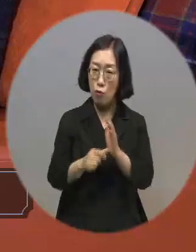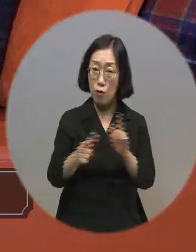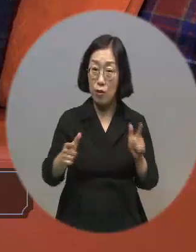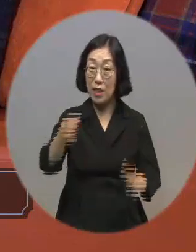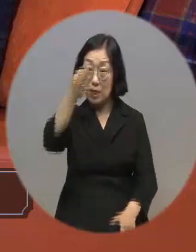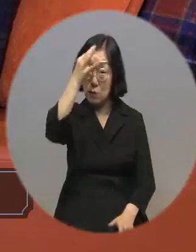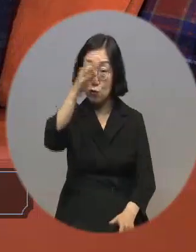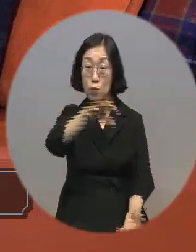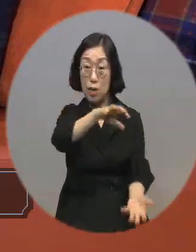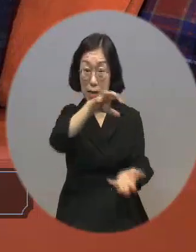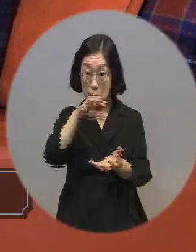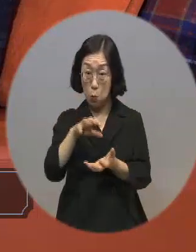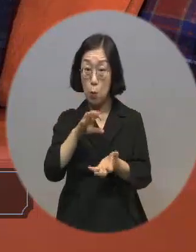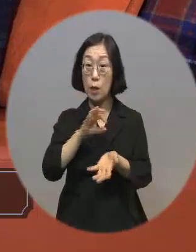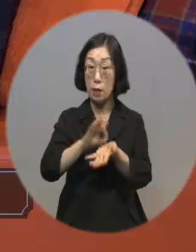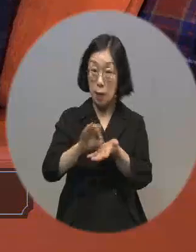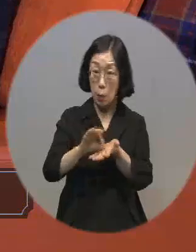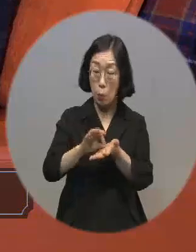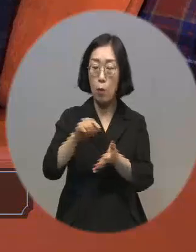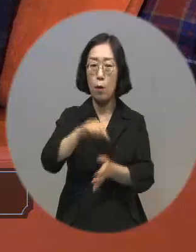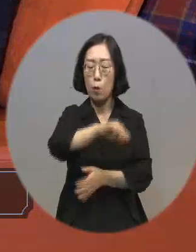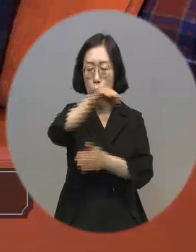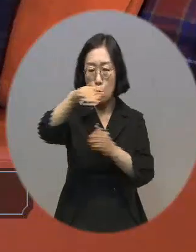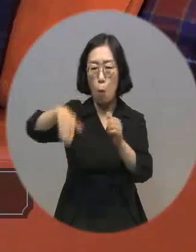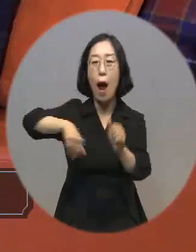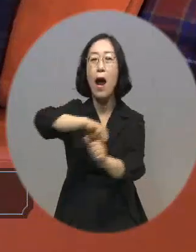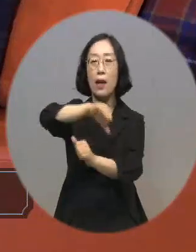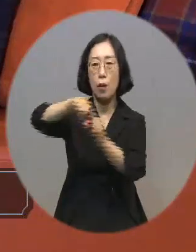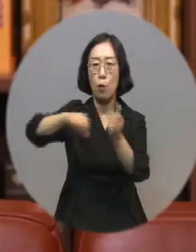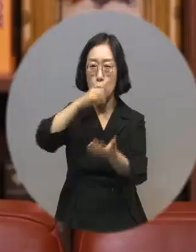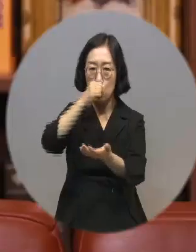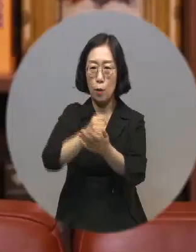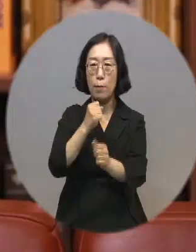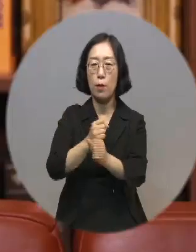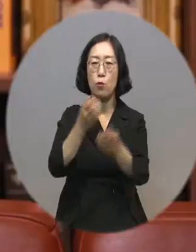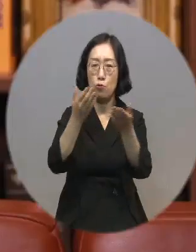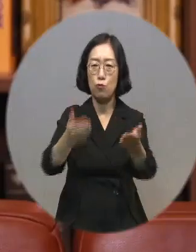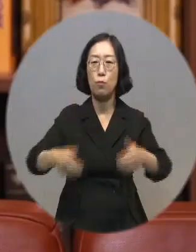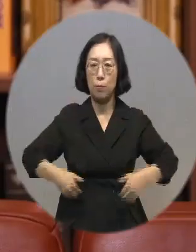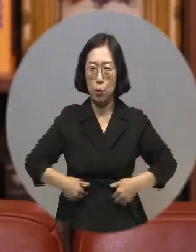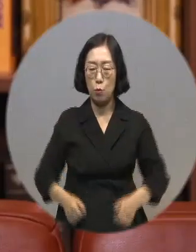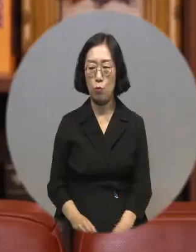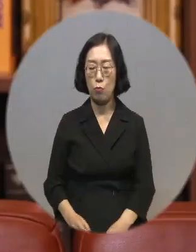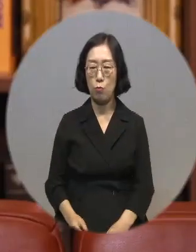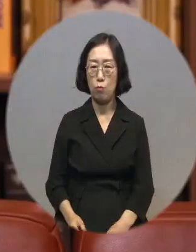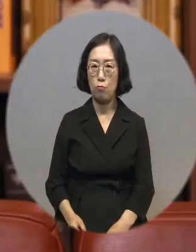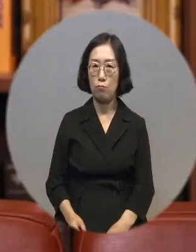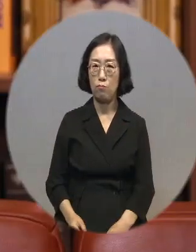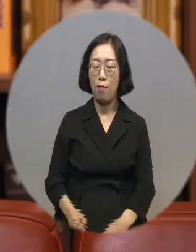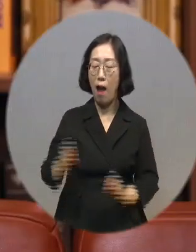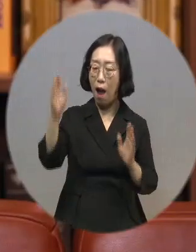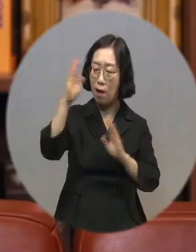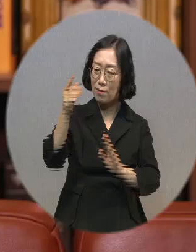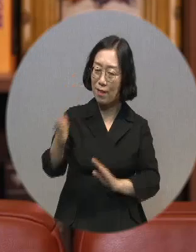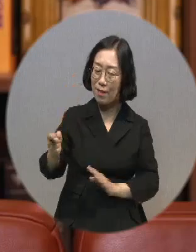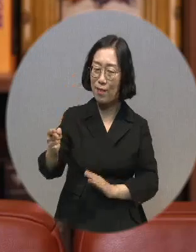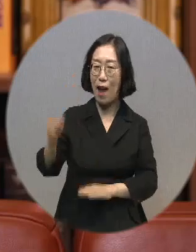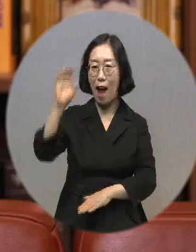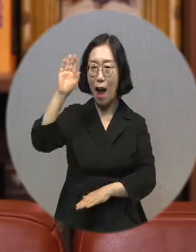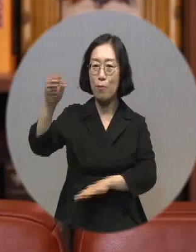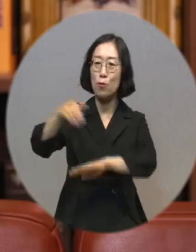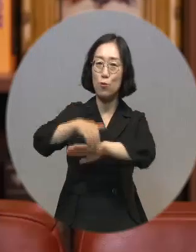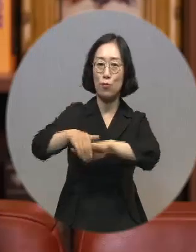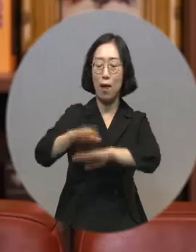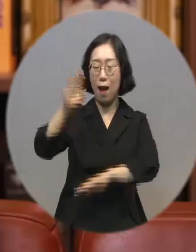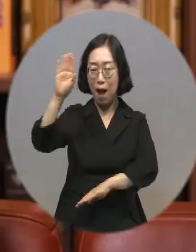동원해서 좋은 환경들을 좀 만들어줘야 되겠다라는 고민을 하고 있습니다. 저는 또 하주원 기자의 앞으로의 계획도 궁금한 게 참 앞으로